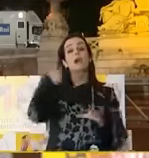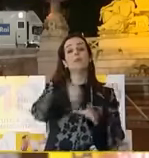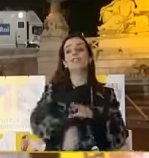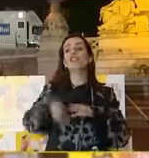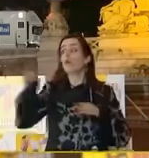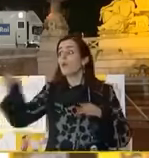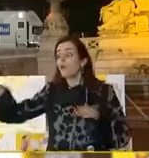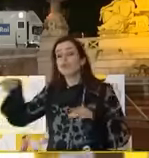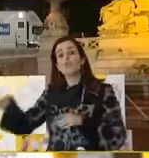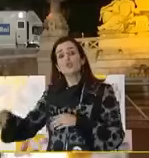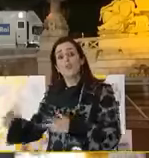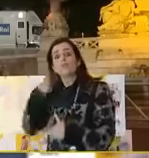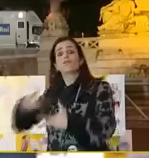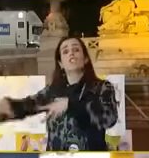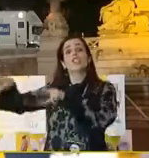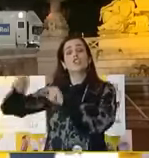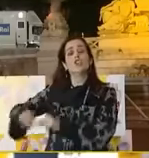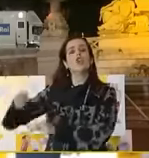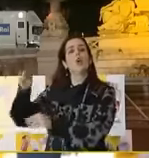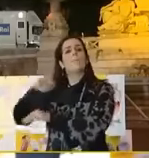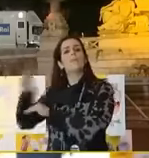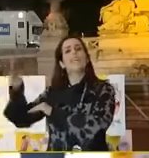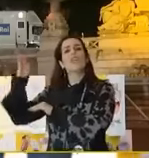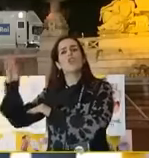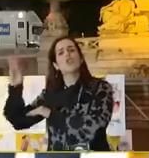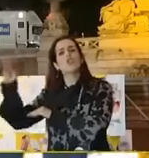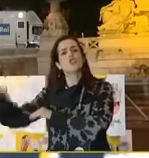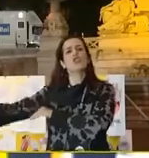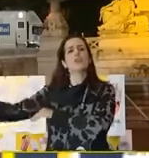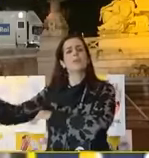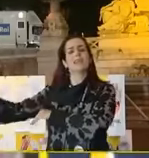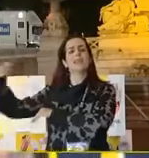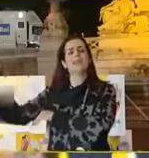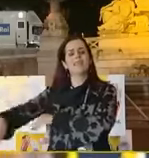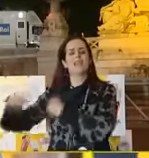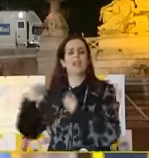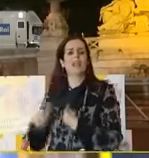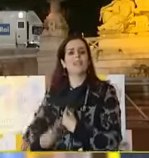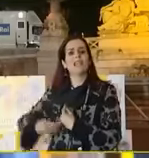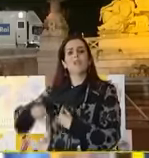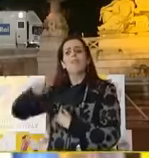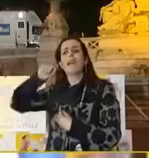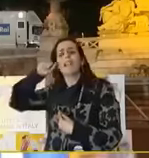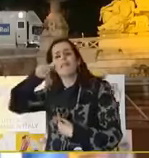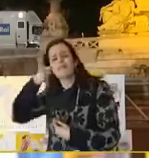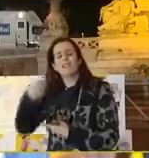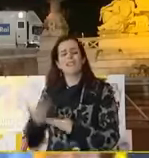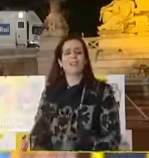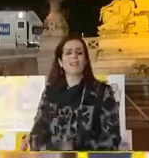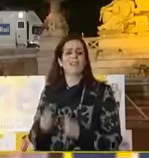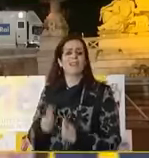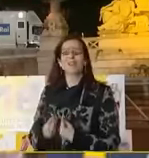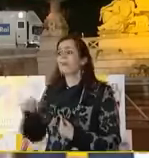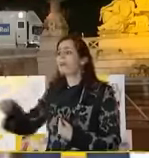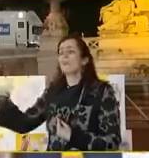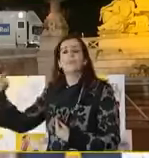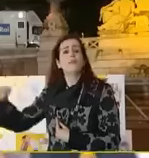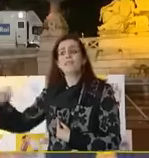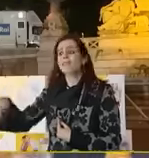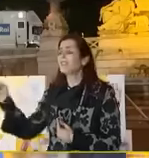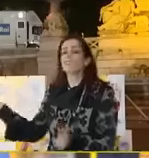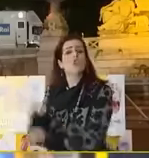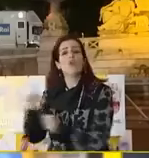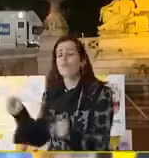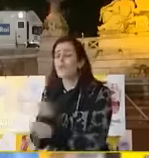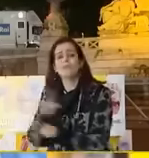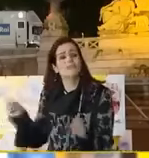ripresenti col simbolo Berlusconi presidente. È un fake, è una fake news. Non lo può fare presidente, non lo può